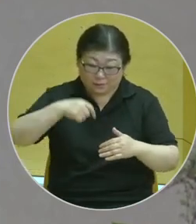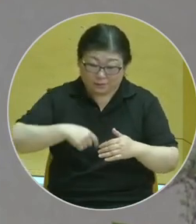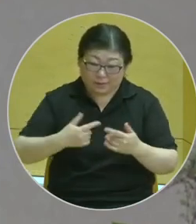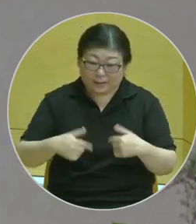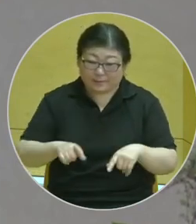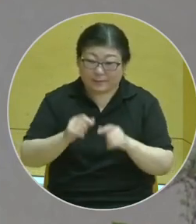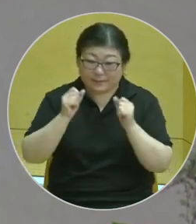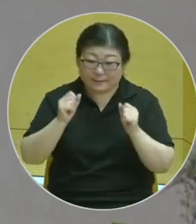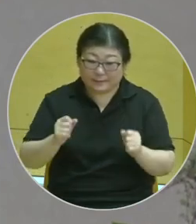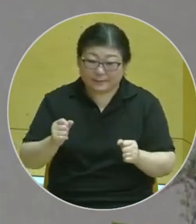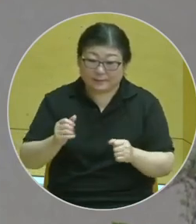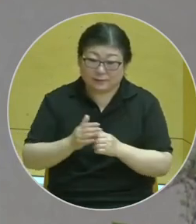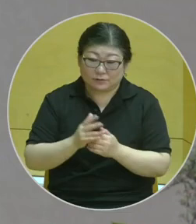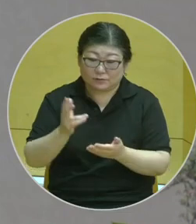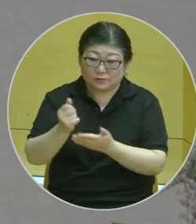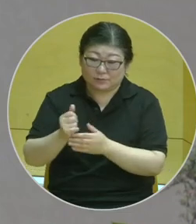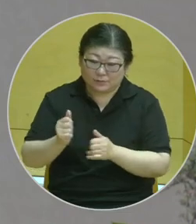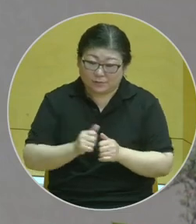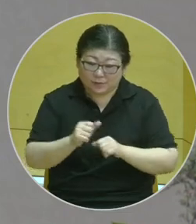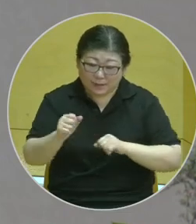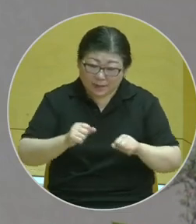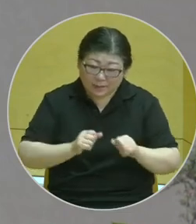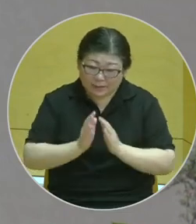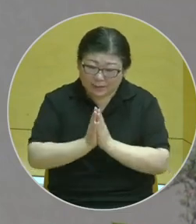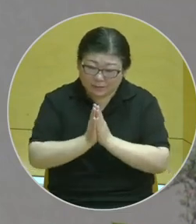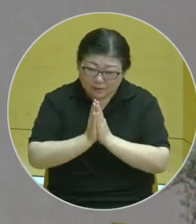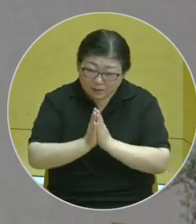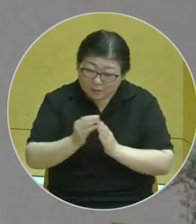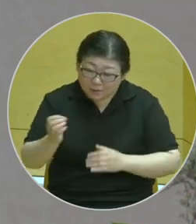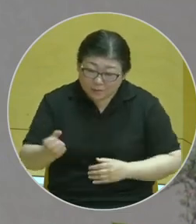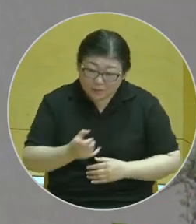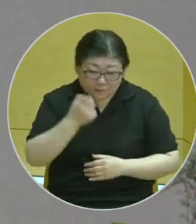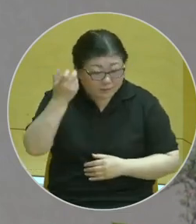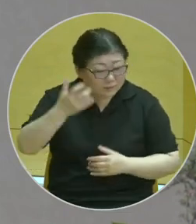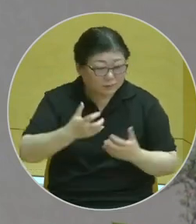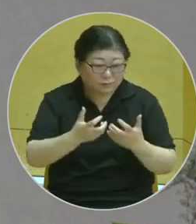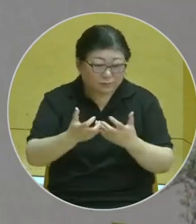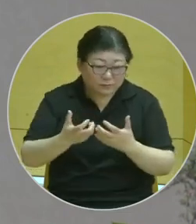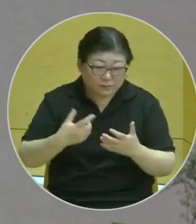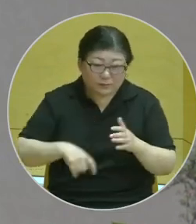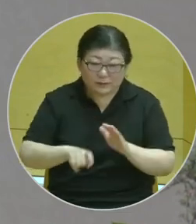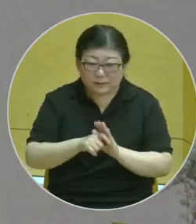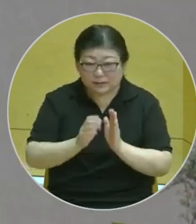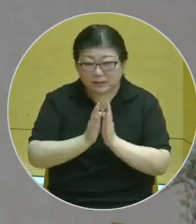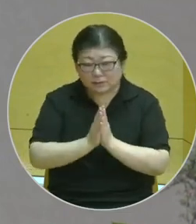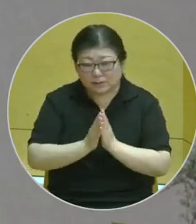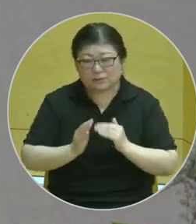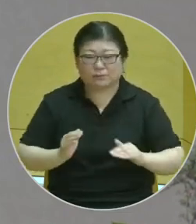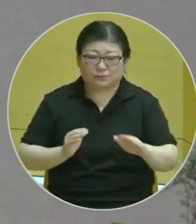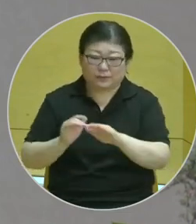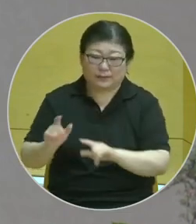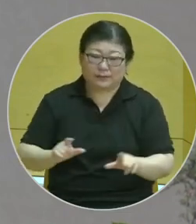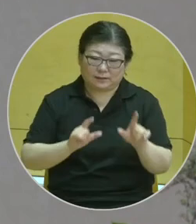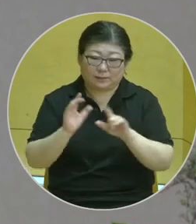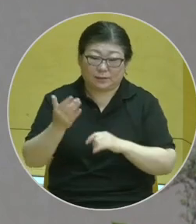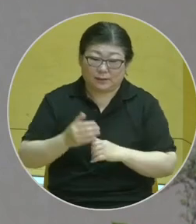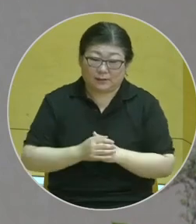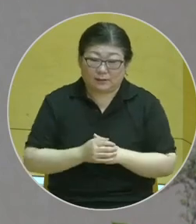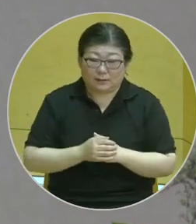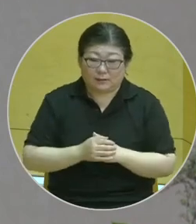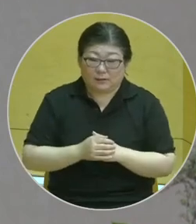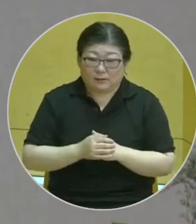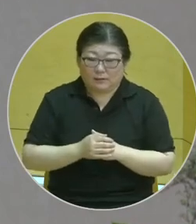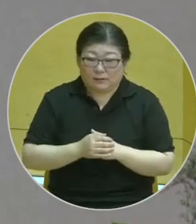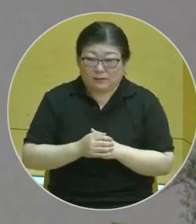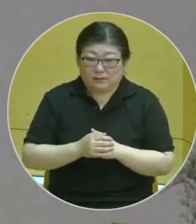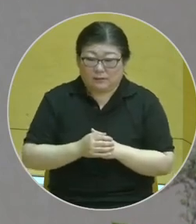주님이 동행 해 주시도록 간구하며 성령의 충만함이 스키도 하는 그런 삶이 우리가 되어야 될 줄 압니다 우린